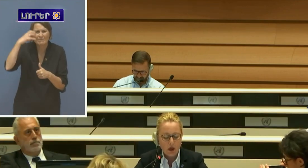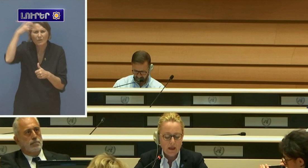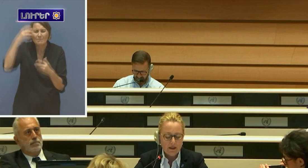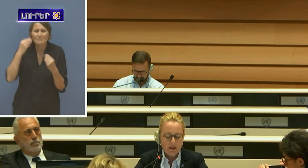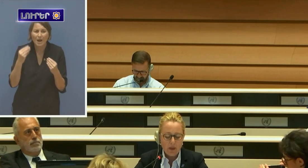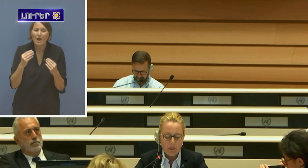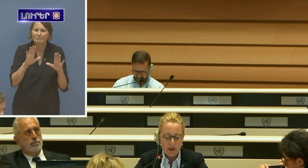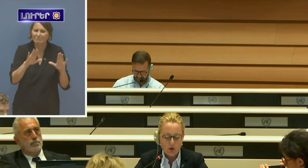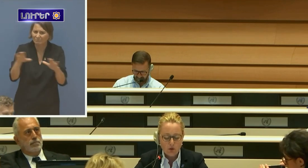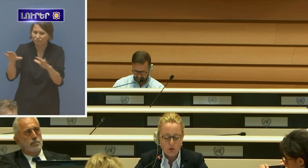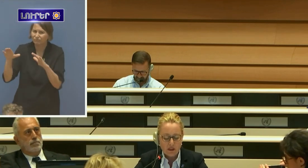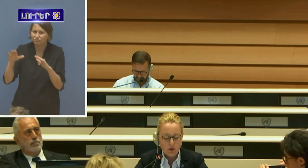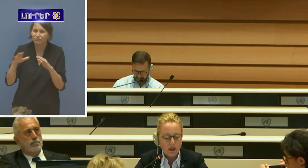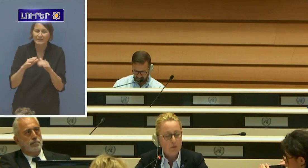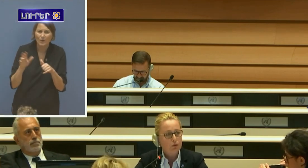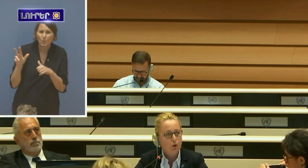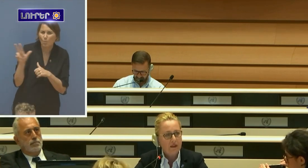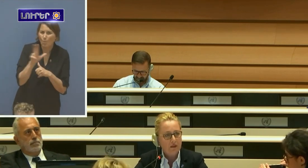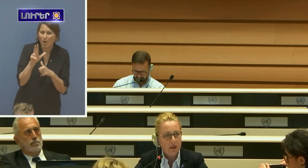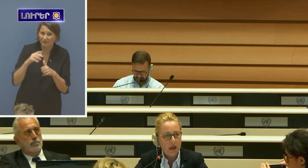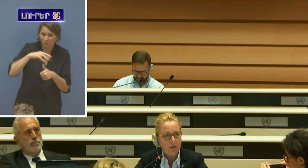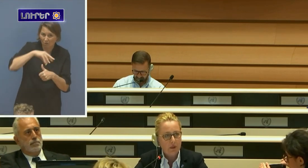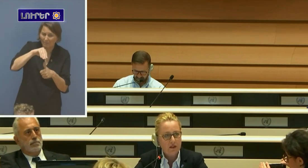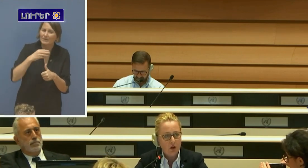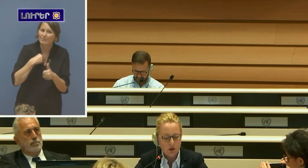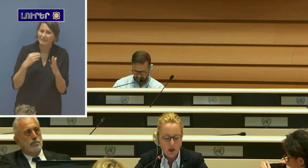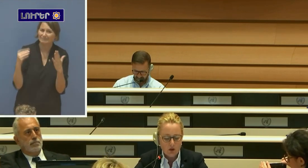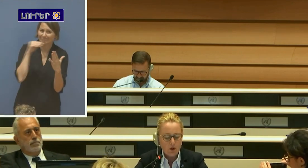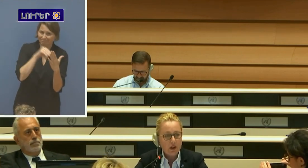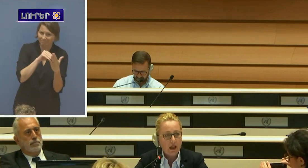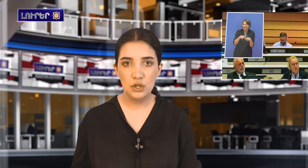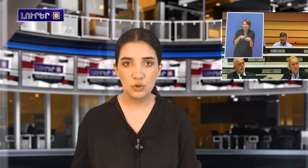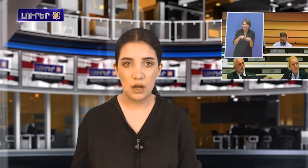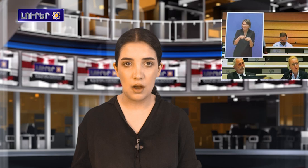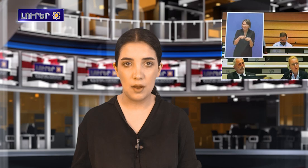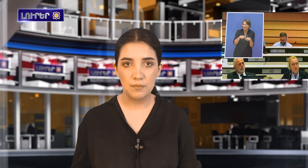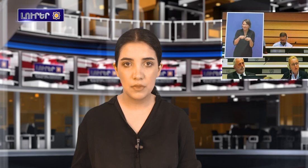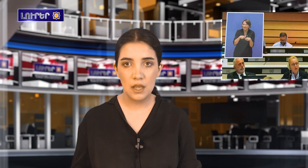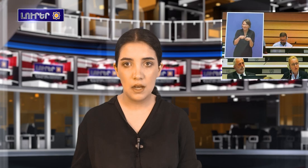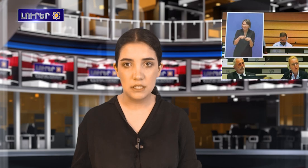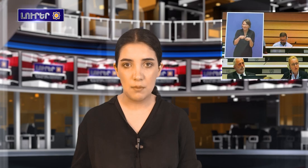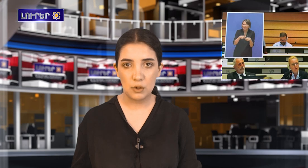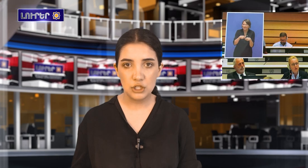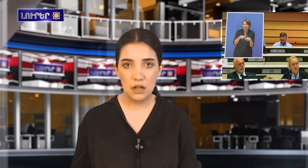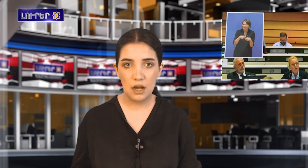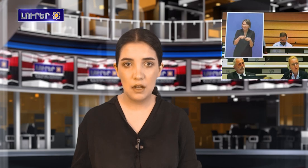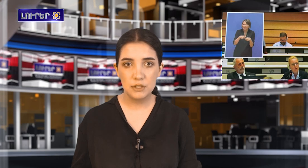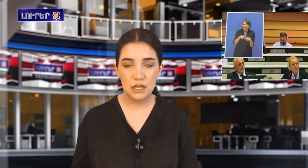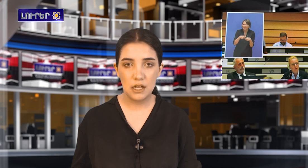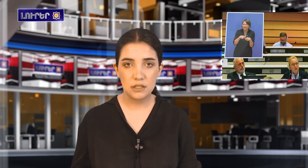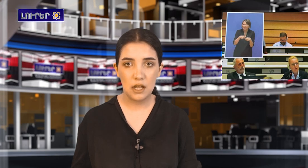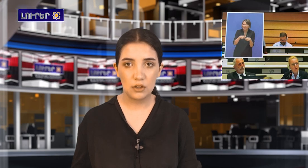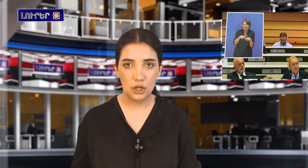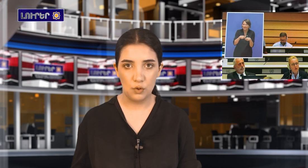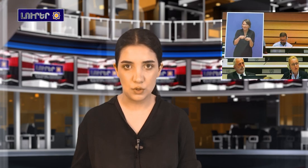Հայաստանի բռնազավթումին հարցը ներառել մարդու իրավունքների խորհրդի մշտական քննարկումների օրակարգը։ Շնորհակալ եմ։ Լիդիա Մարգոսյան,